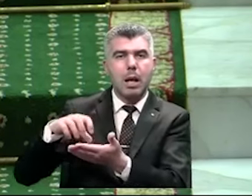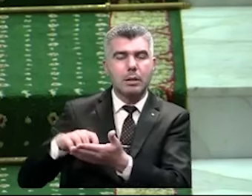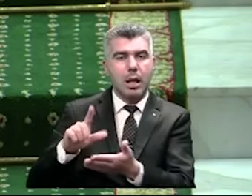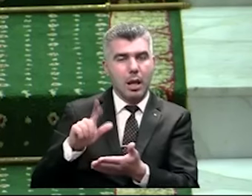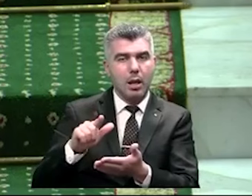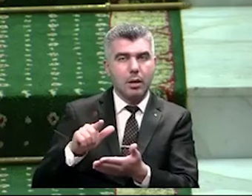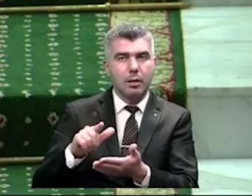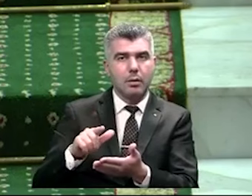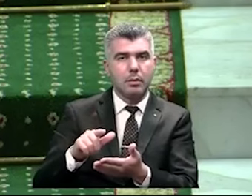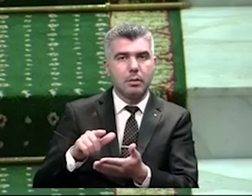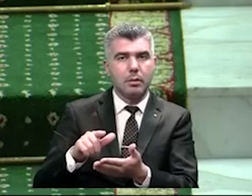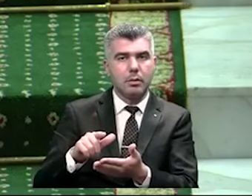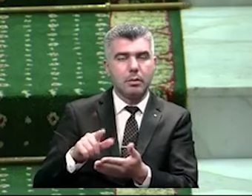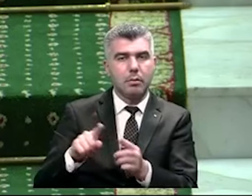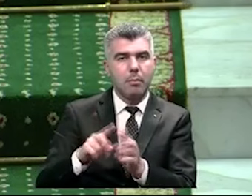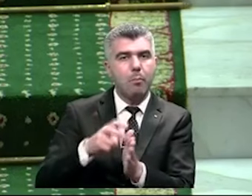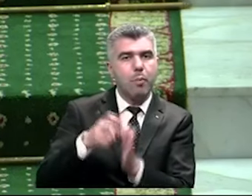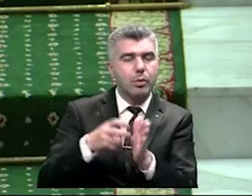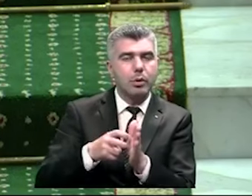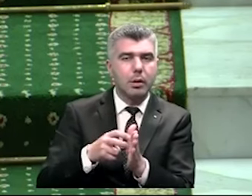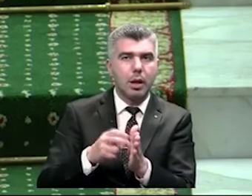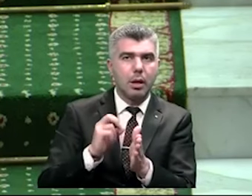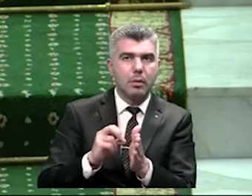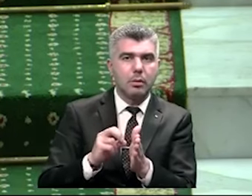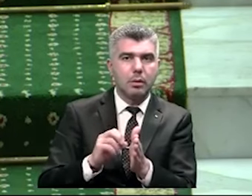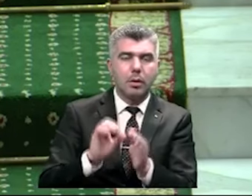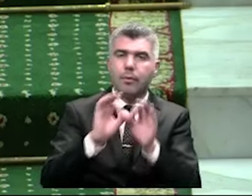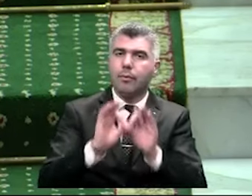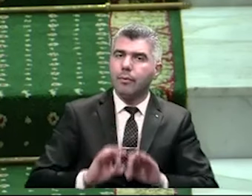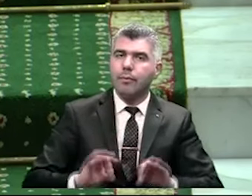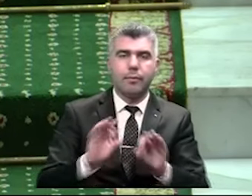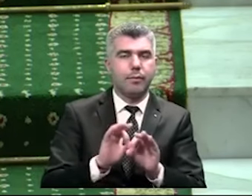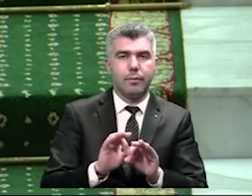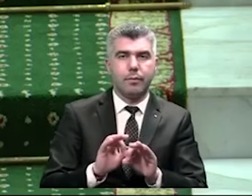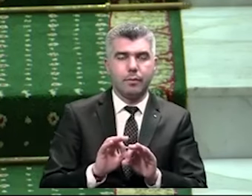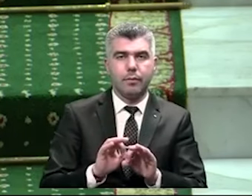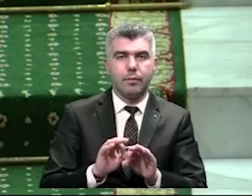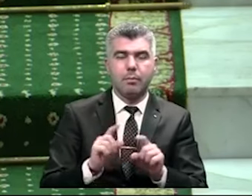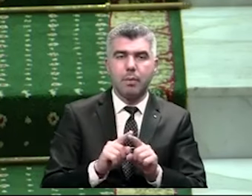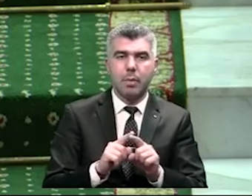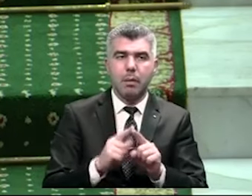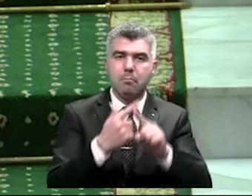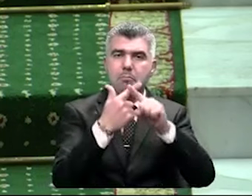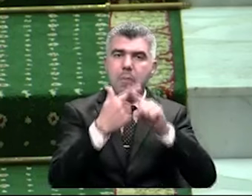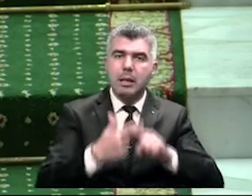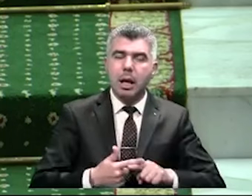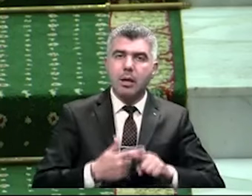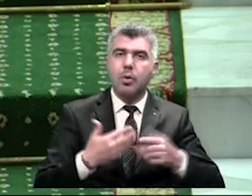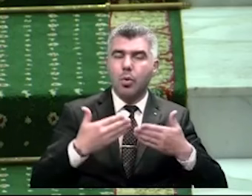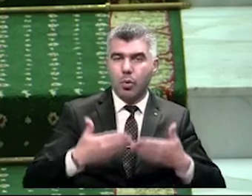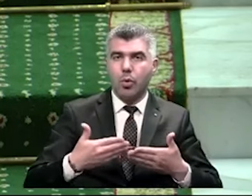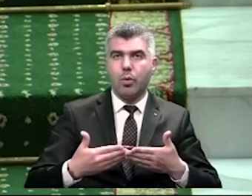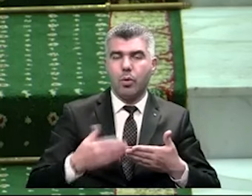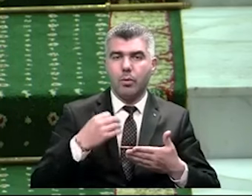ان ربطها بال السكه الحديديه غير ممكن في الحاله الماديه اليوم